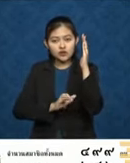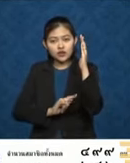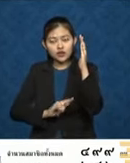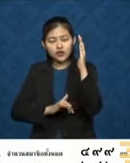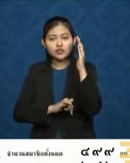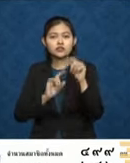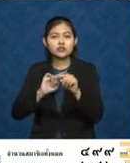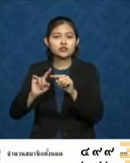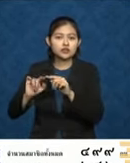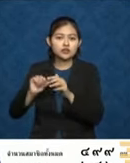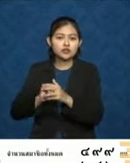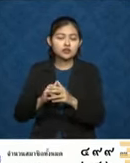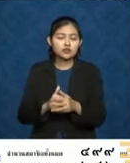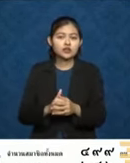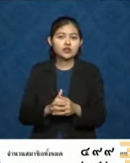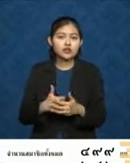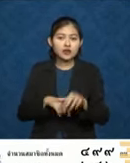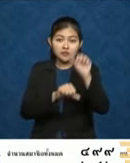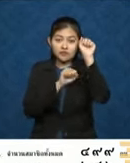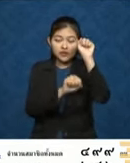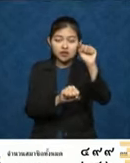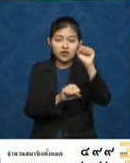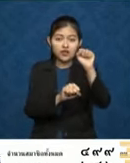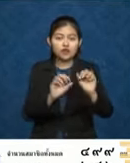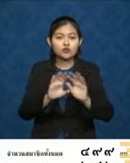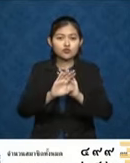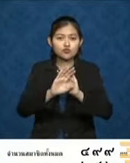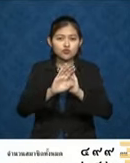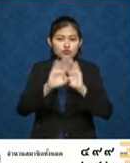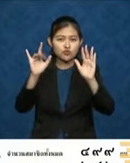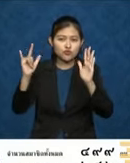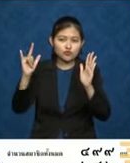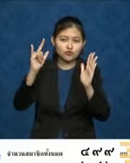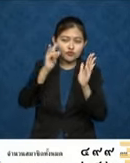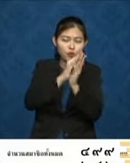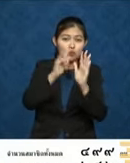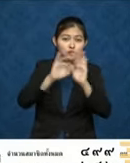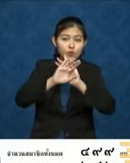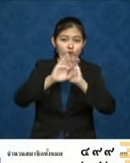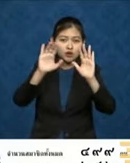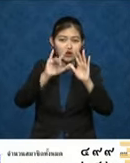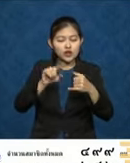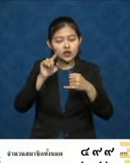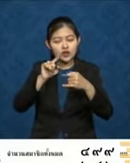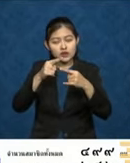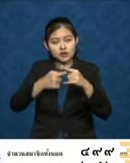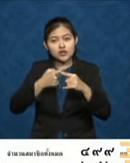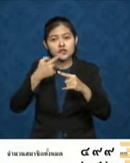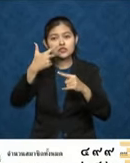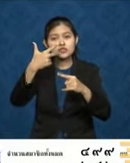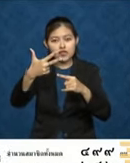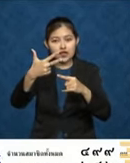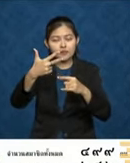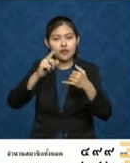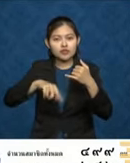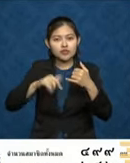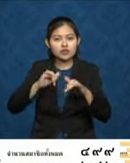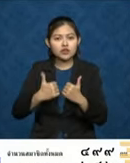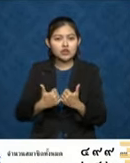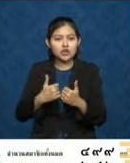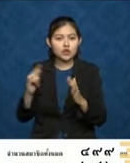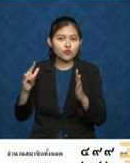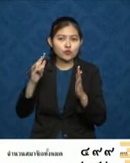กันคือเรื่องที่มีการประกาศว่าจะมีการยกเลิกเที่ยวบินนราธิวาสสวรรณภูมิในปลายเดือนมีนาคมนี้จะทำให้เหลือ